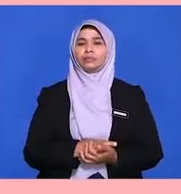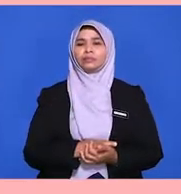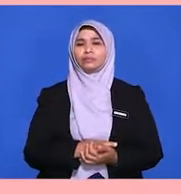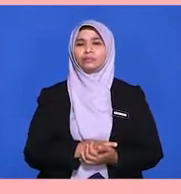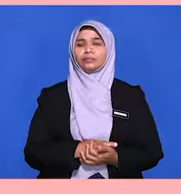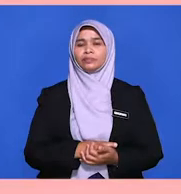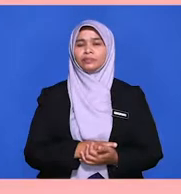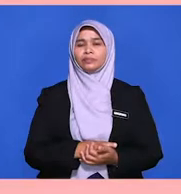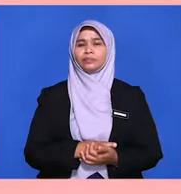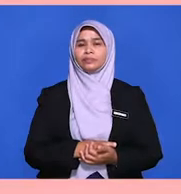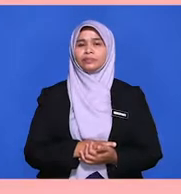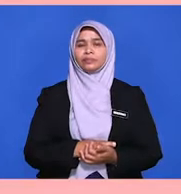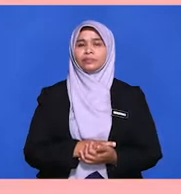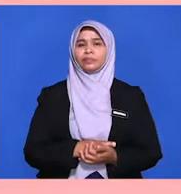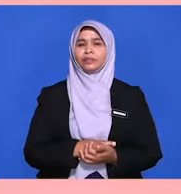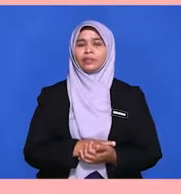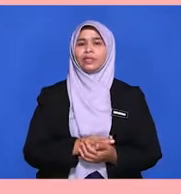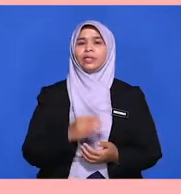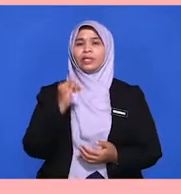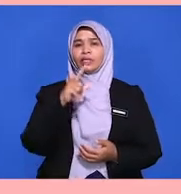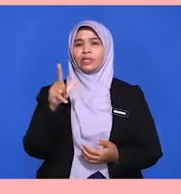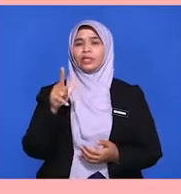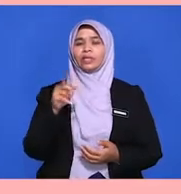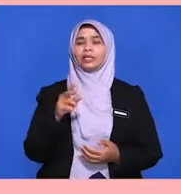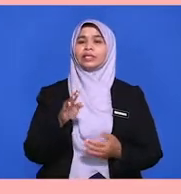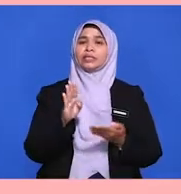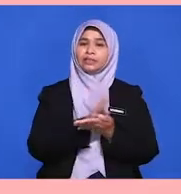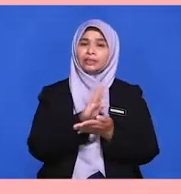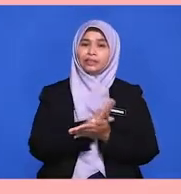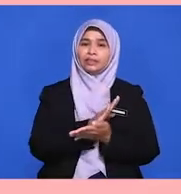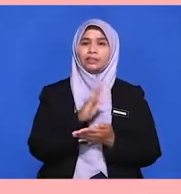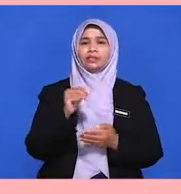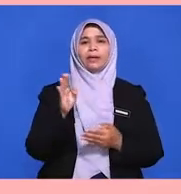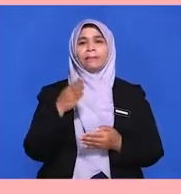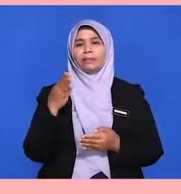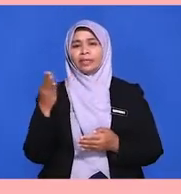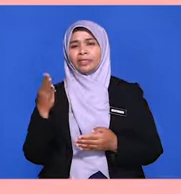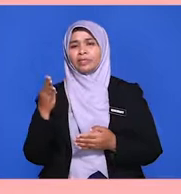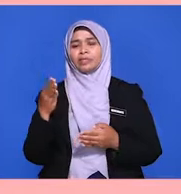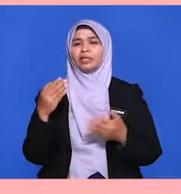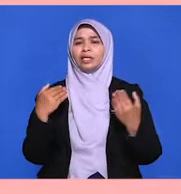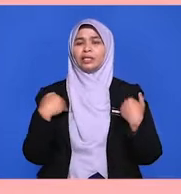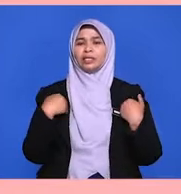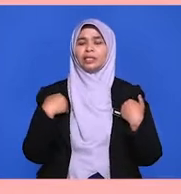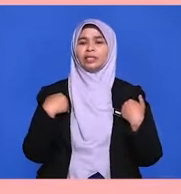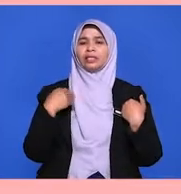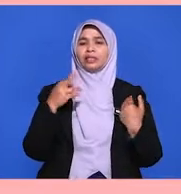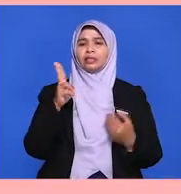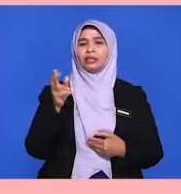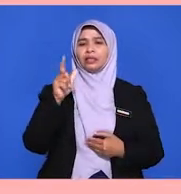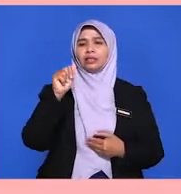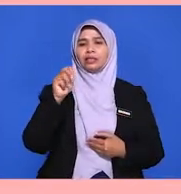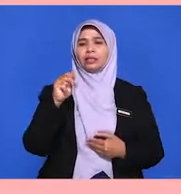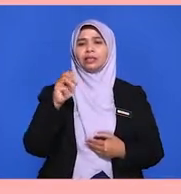brosur. Brosur ialah risalah yang kebiasaannya mempunyai halaman hadapan yang